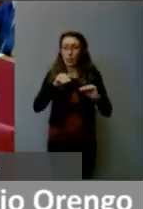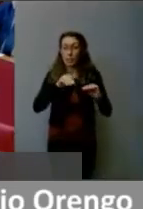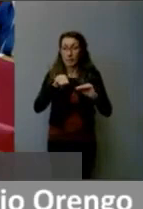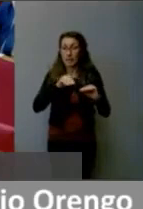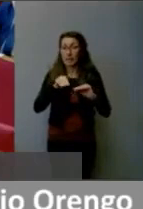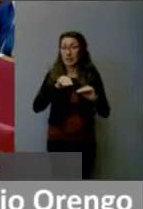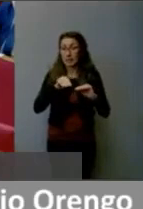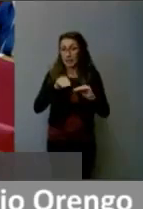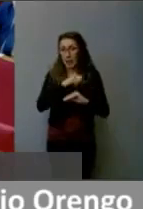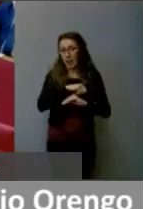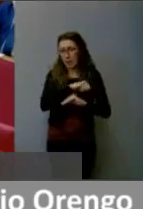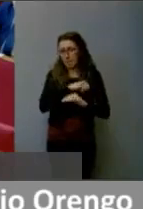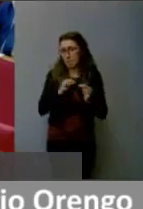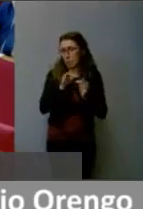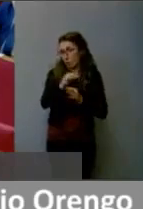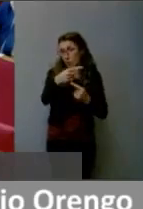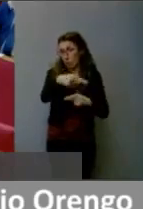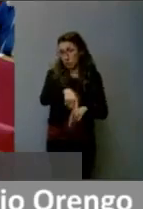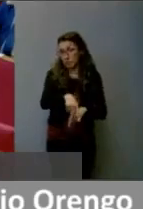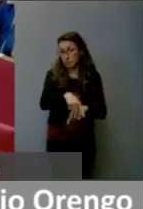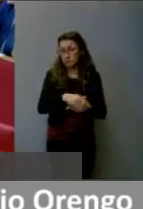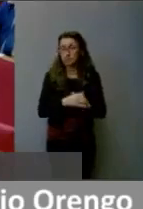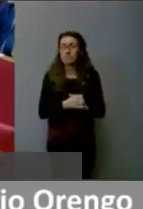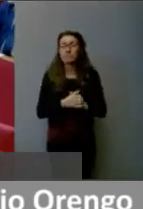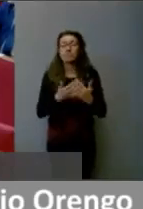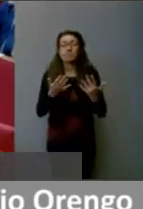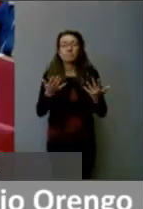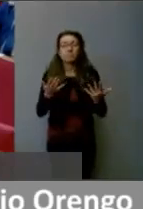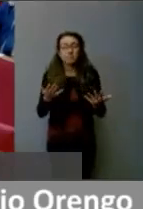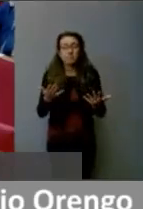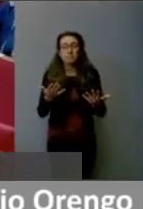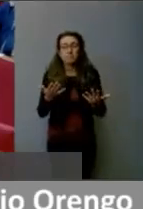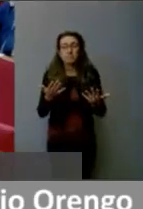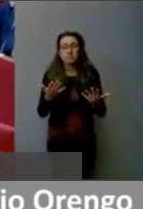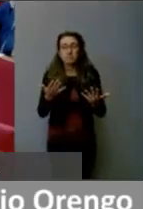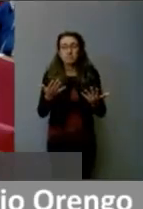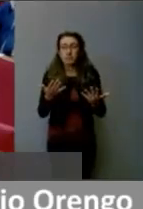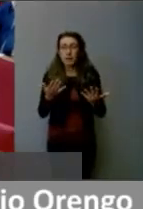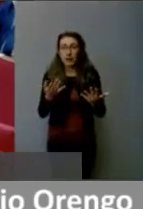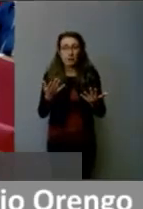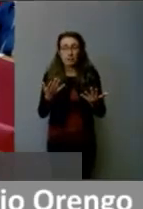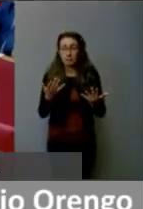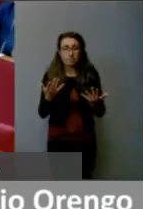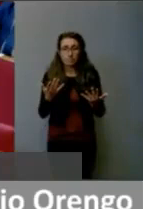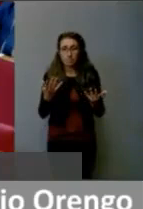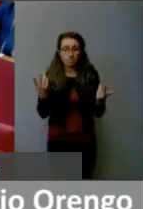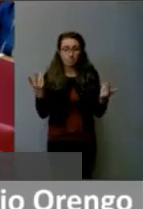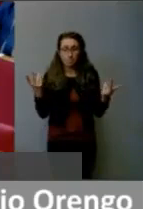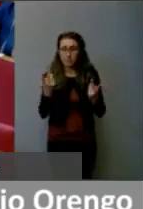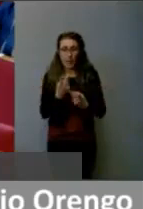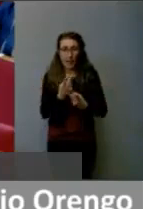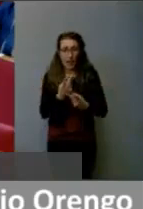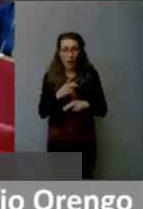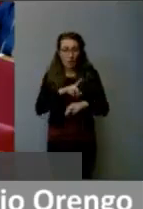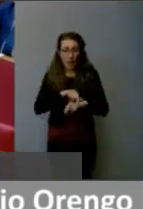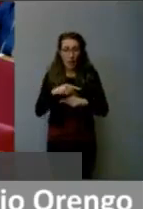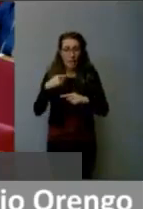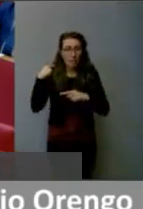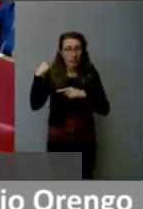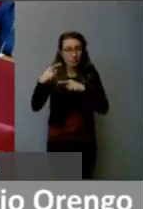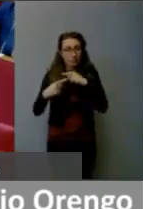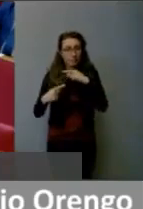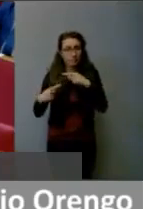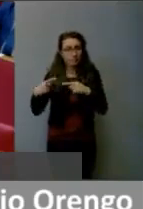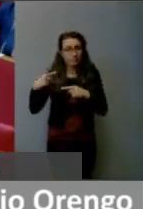stesso municipio, però non si è a conoscenza dei tempi burocratici e